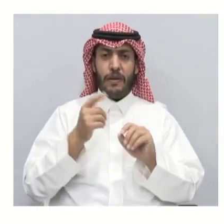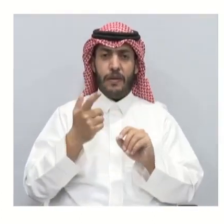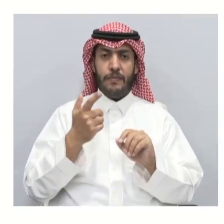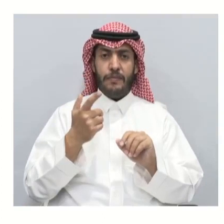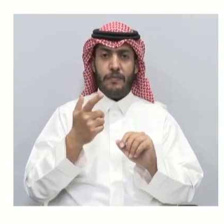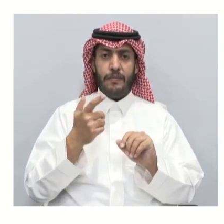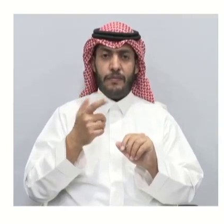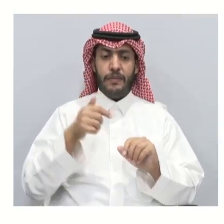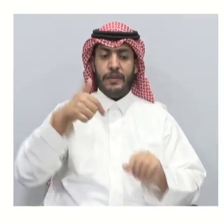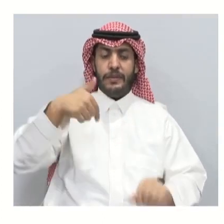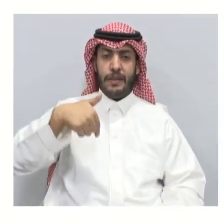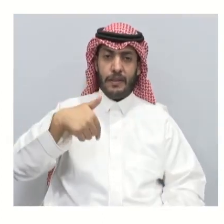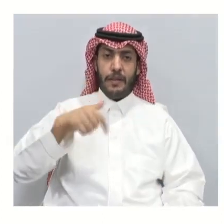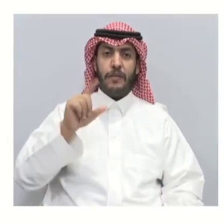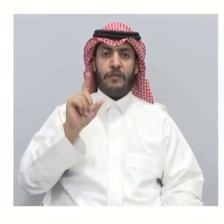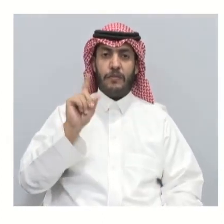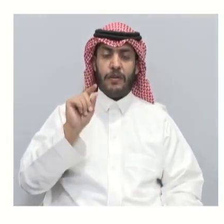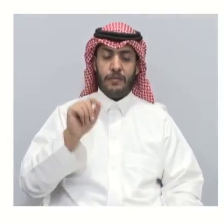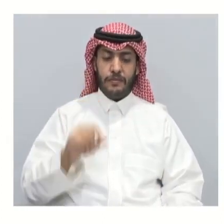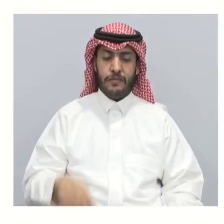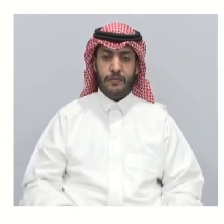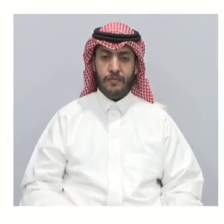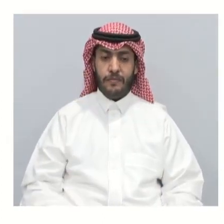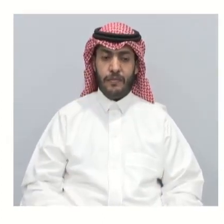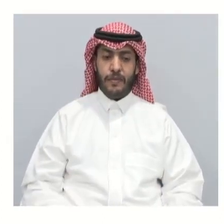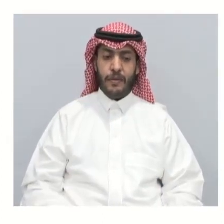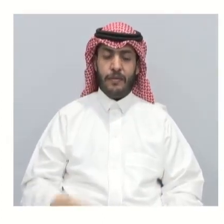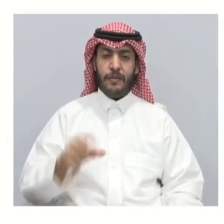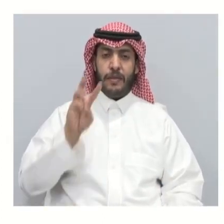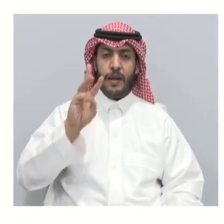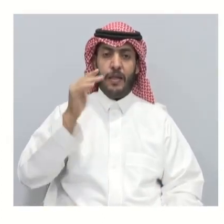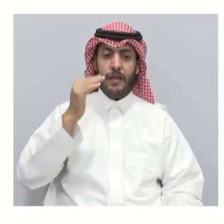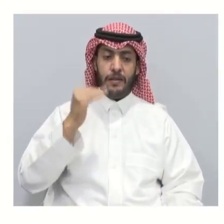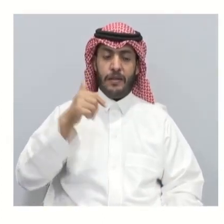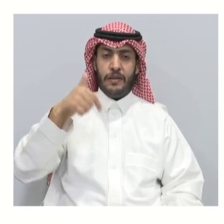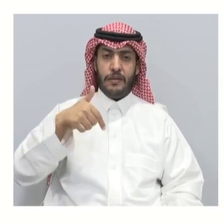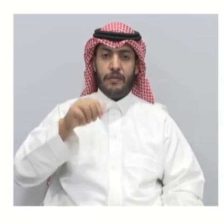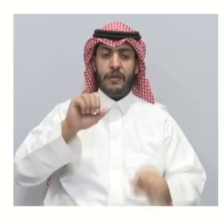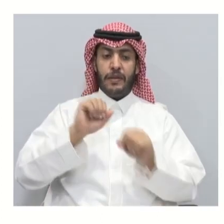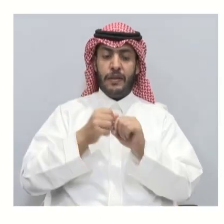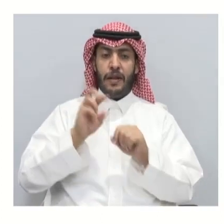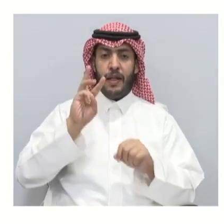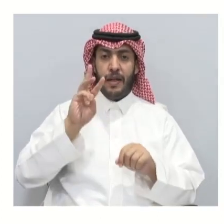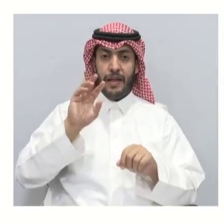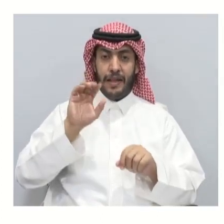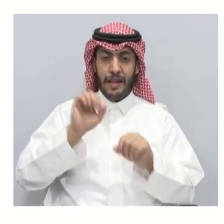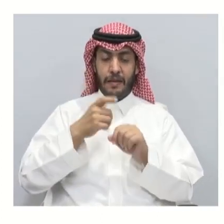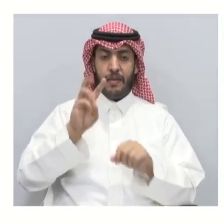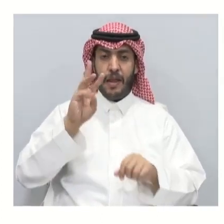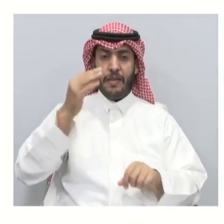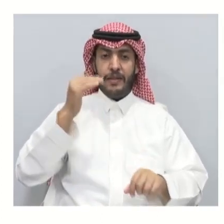يا مبدعين سته بارك الله فيكم اذا اكتب السته في المقام اذا الكسر ثلاثه على سته او